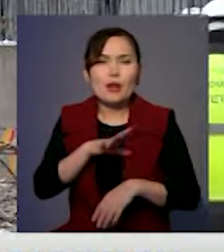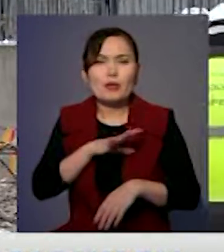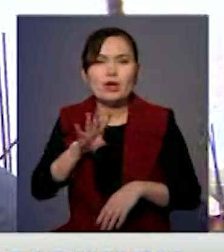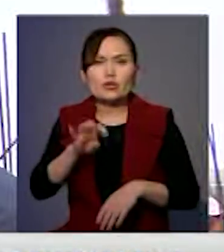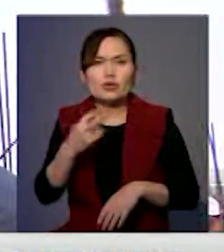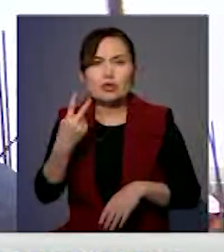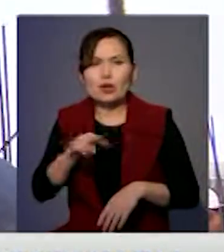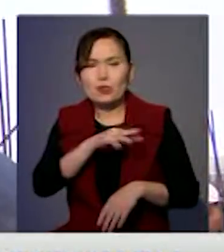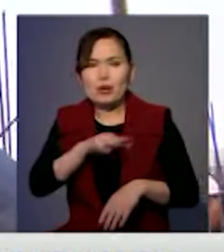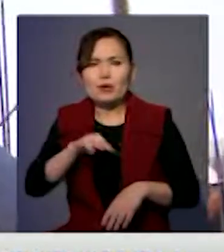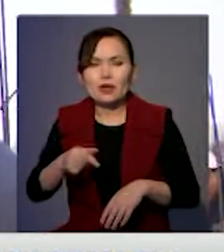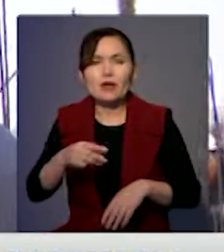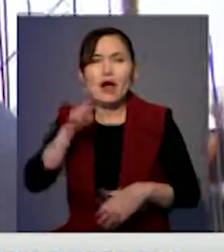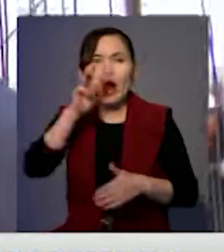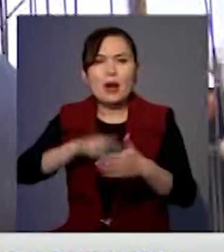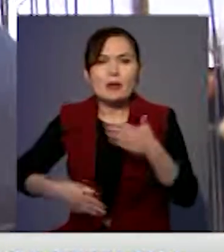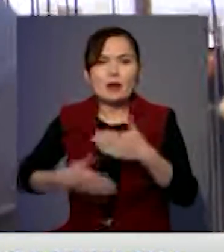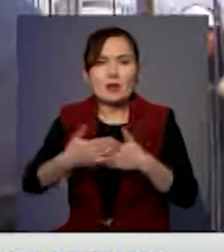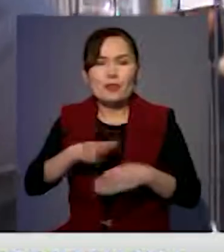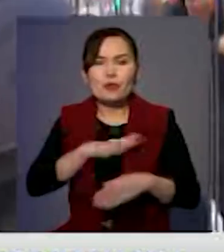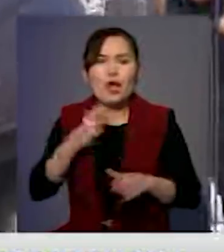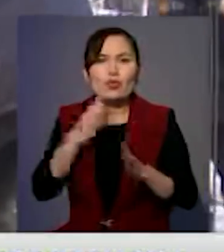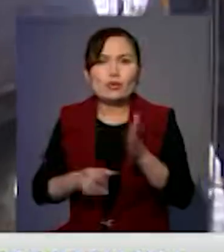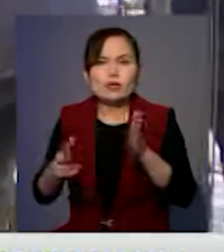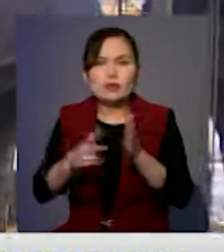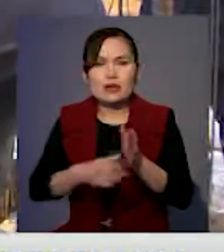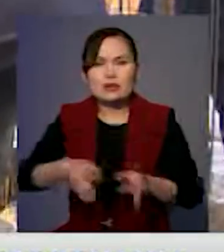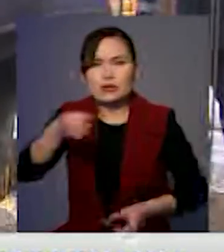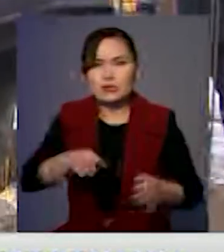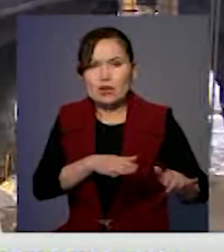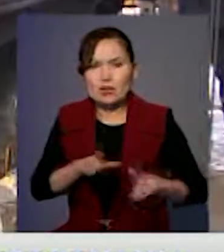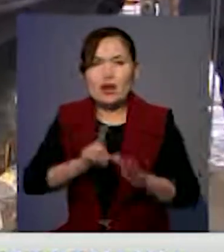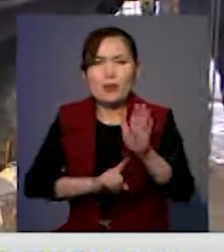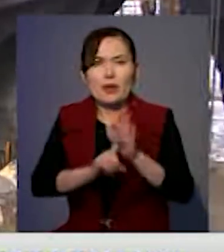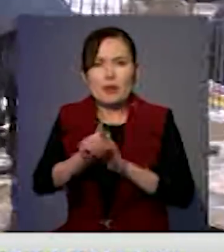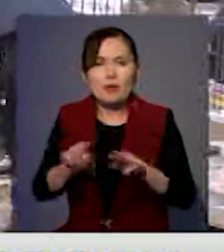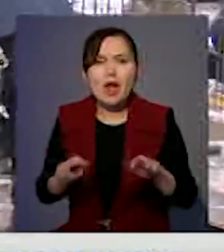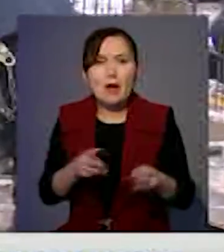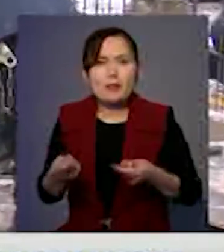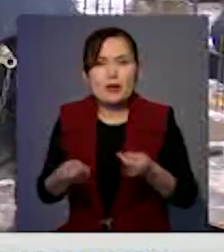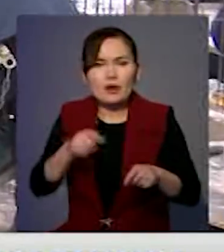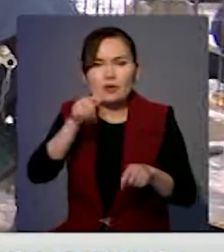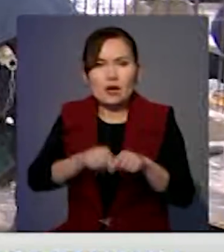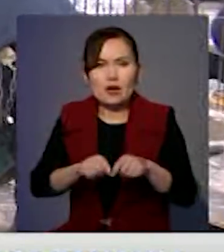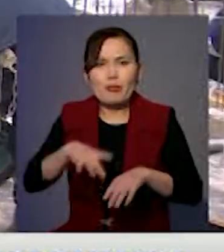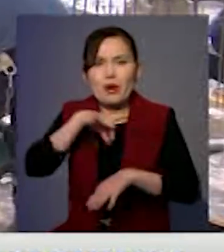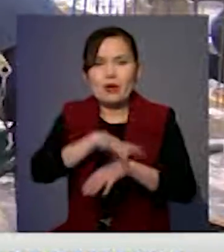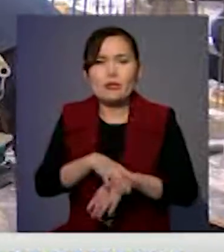миллион теңге көлемде айыппұл салынды, 98 қылмыстық іс қозғалды. Сонымен қатар министрлік өкілдерінің тексерісі